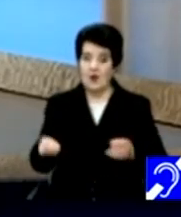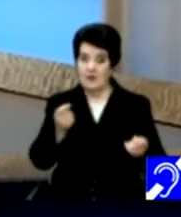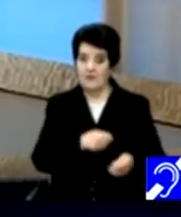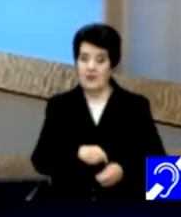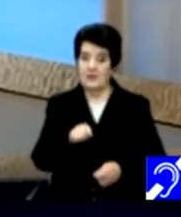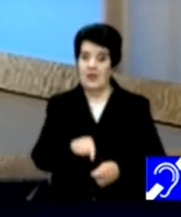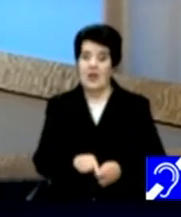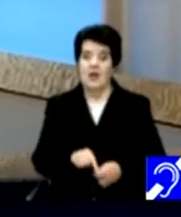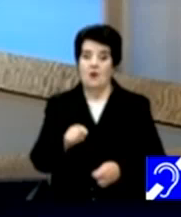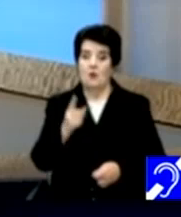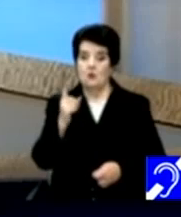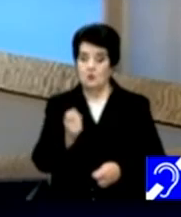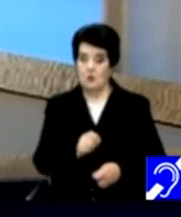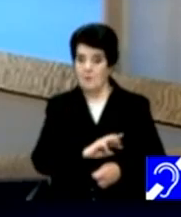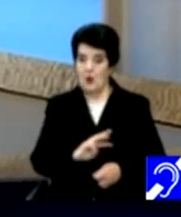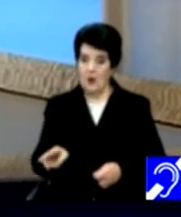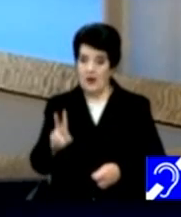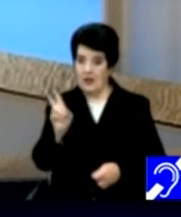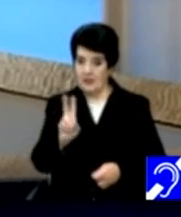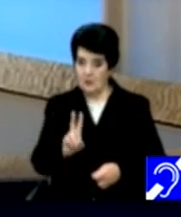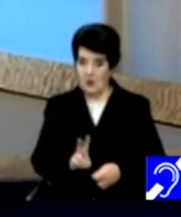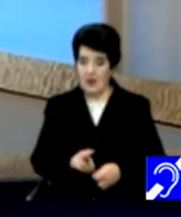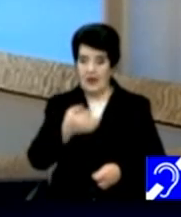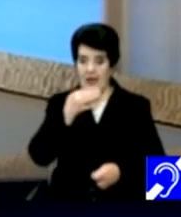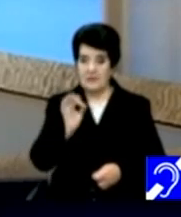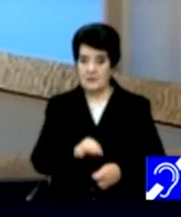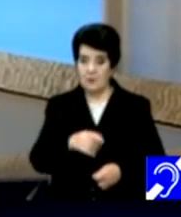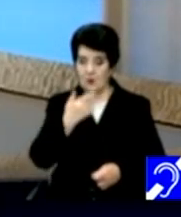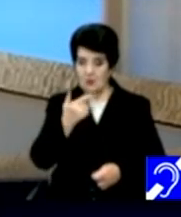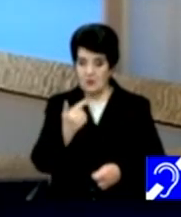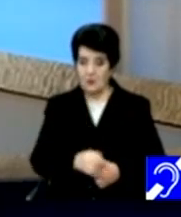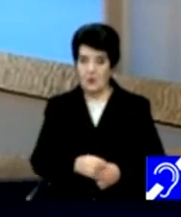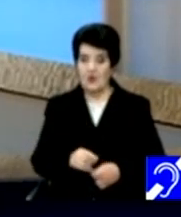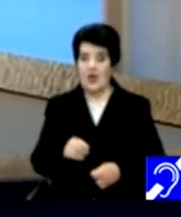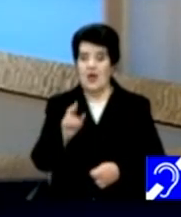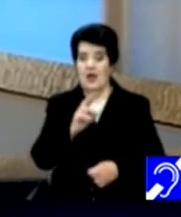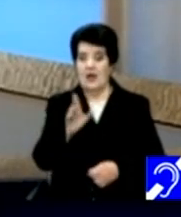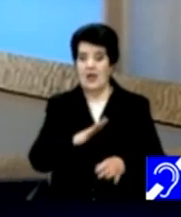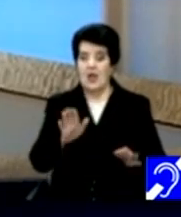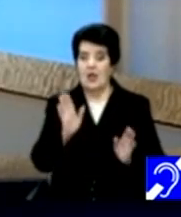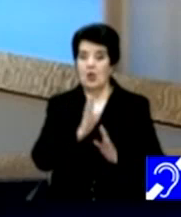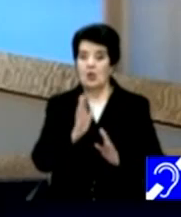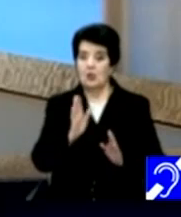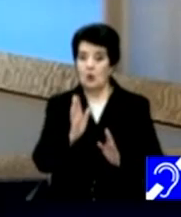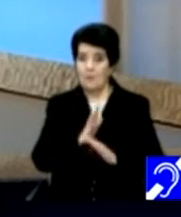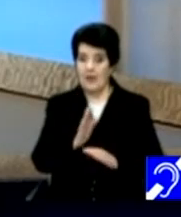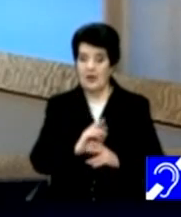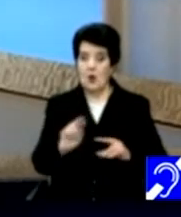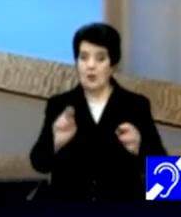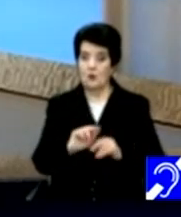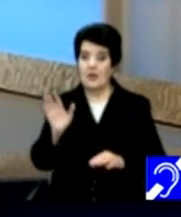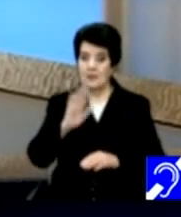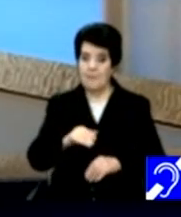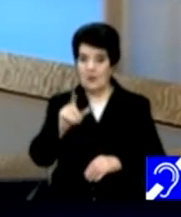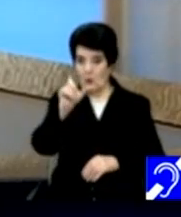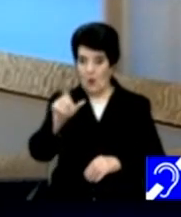aproape 100 de milioane de dolari. Experții în economie susțin că domeniul educației pentru străini este neglijat de către